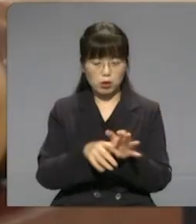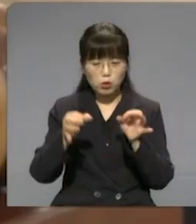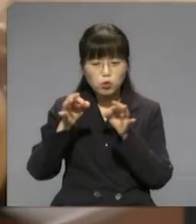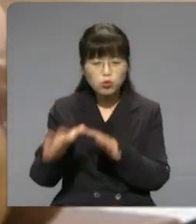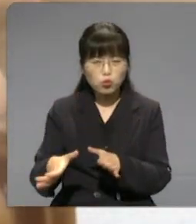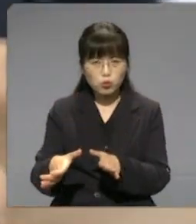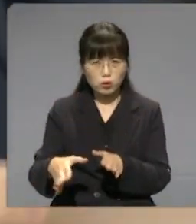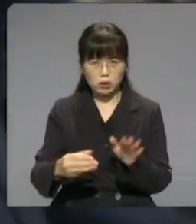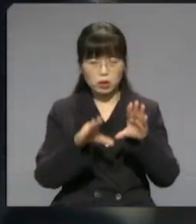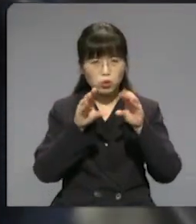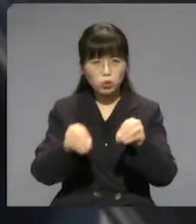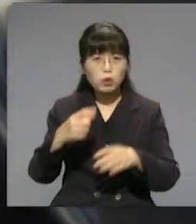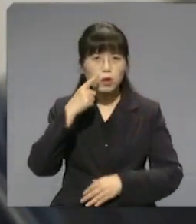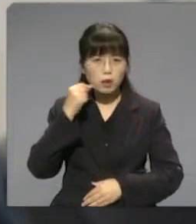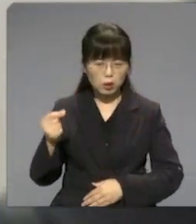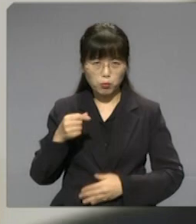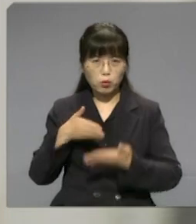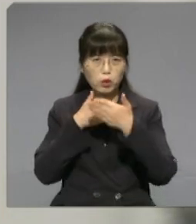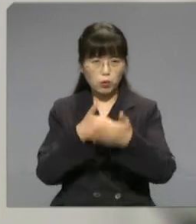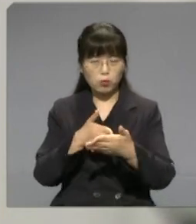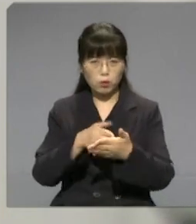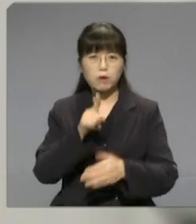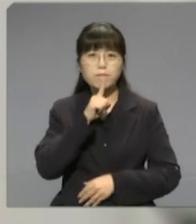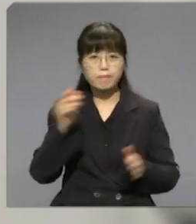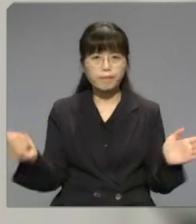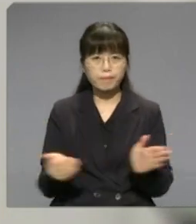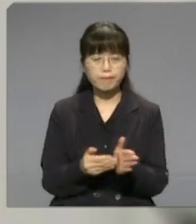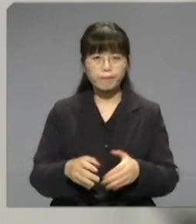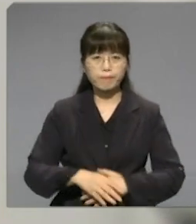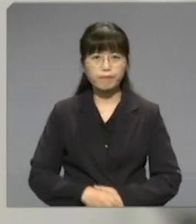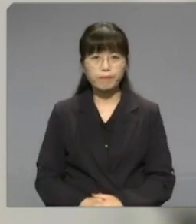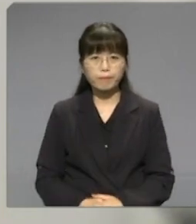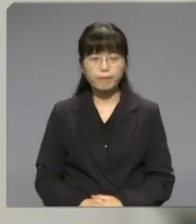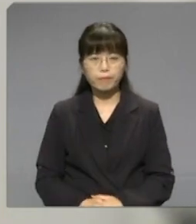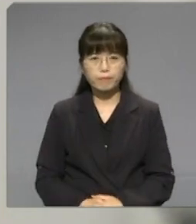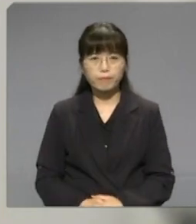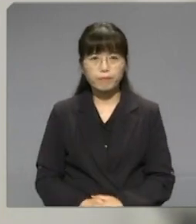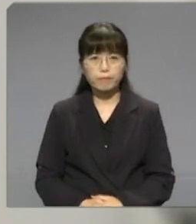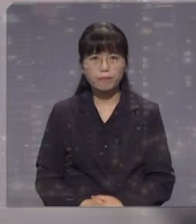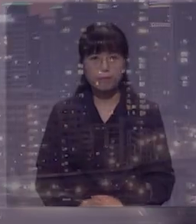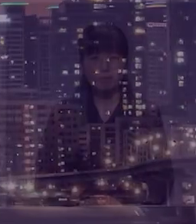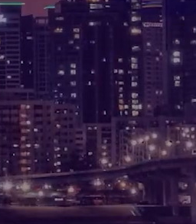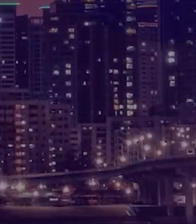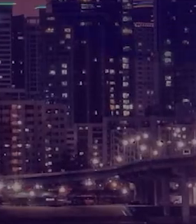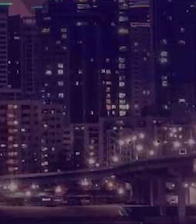중단을 일본에 요구하라고 촉구했습니다. OBS 뉴스 배혜수입니다.